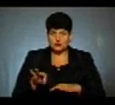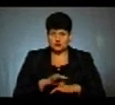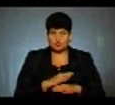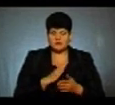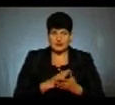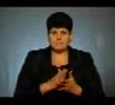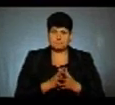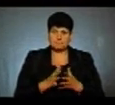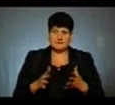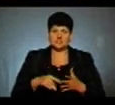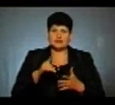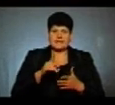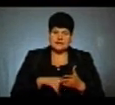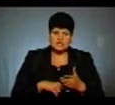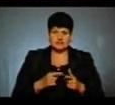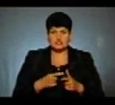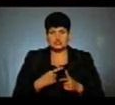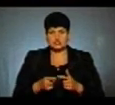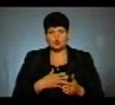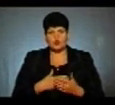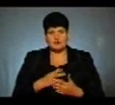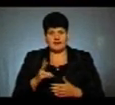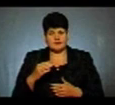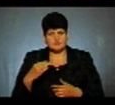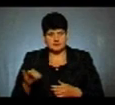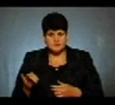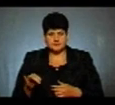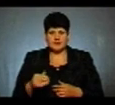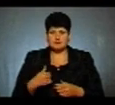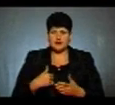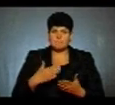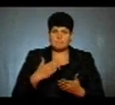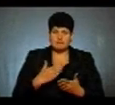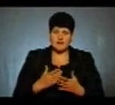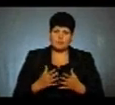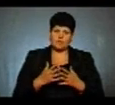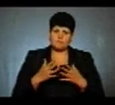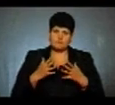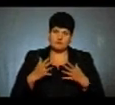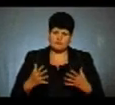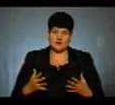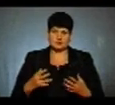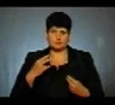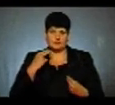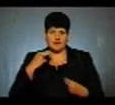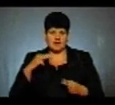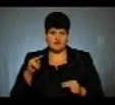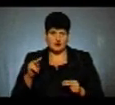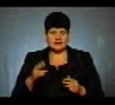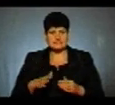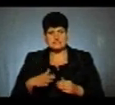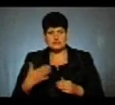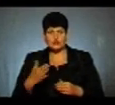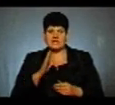більш надійнішим, ніж громадянський, тому що ми маємо більше переваг зі